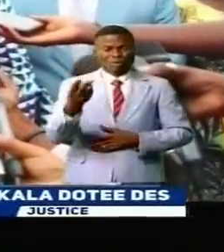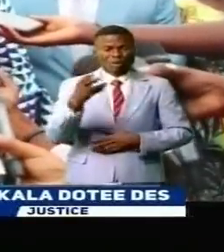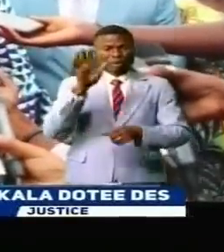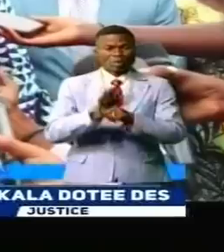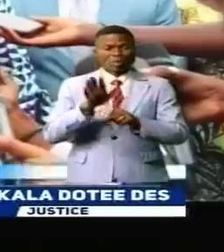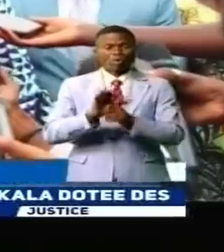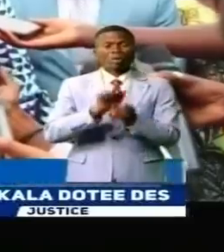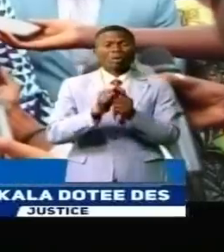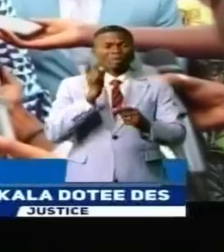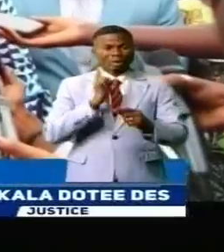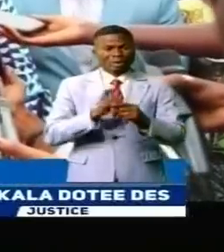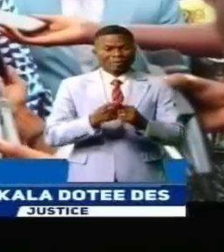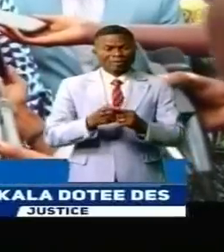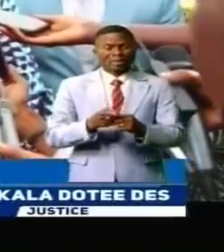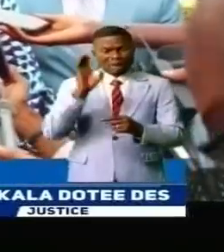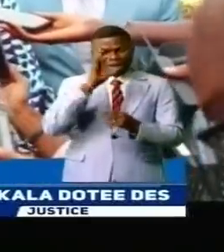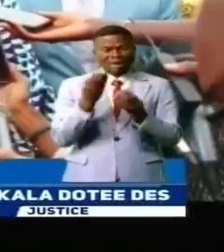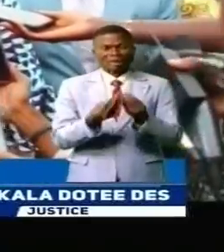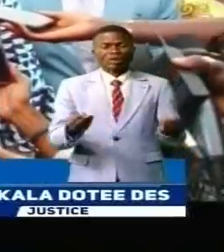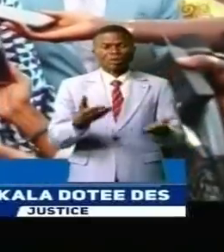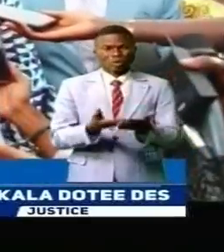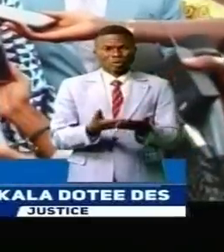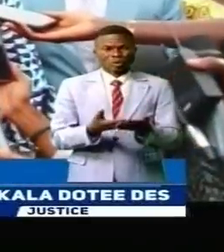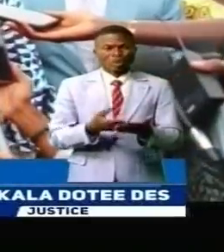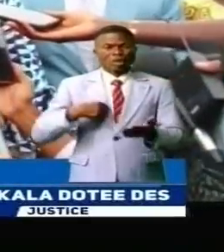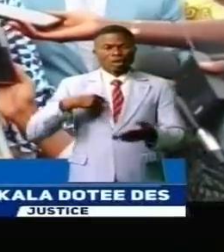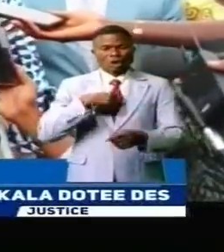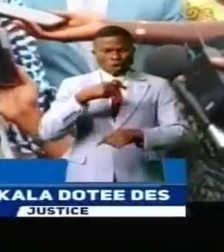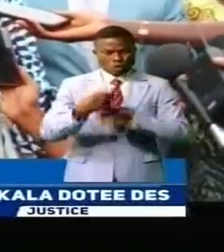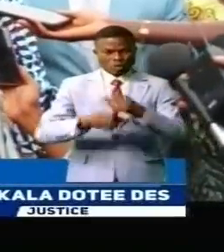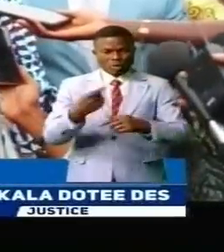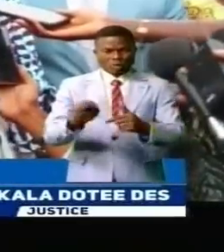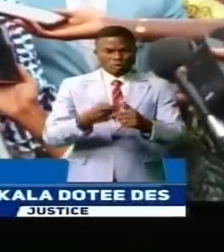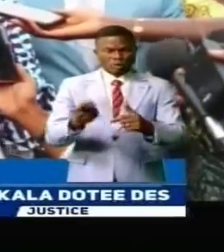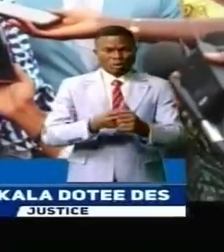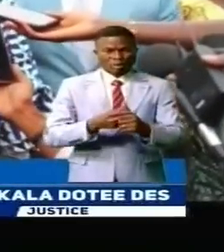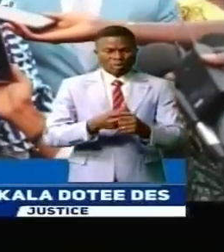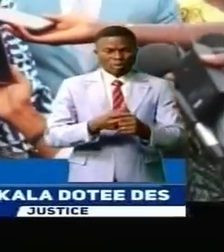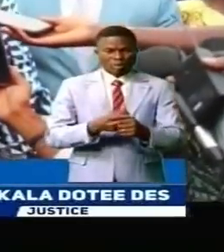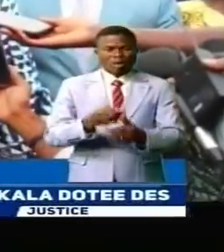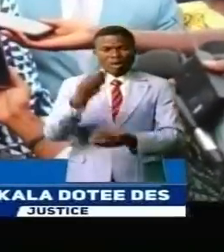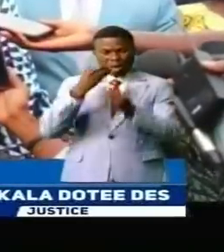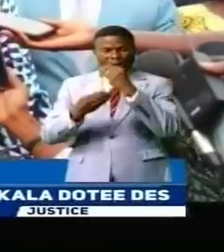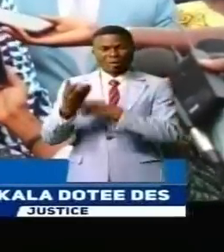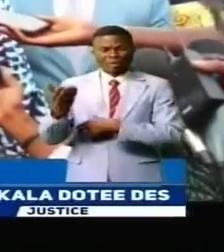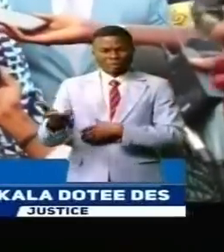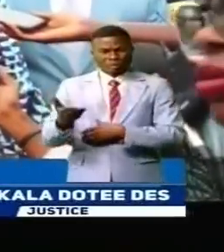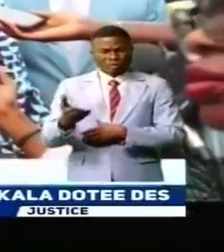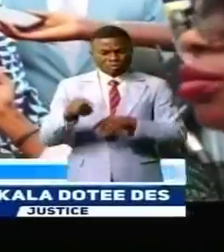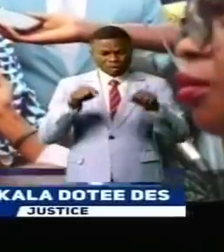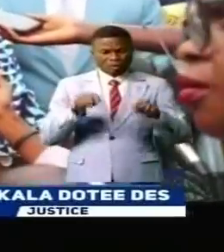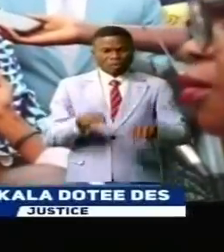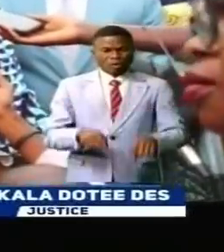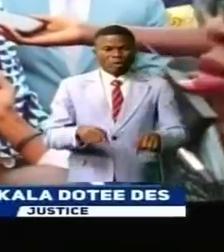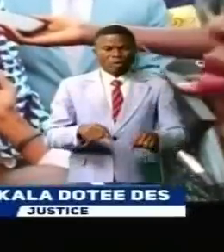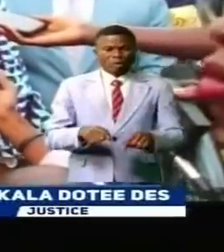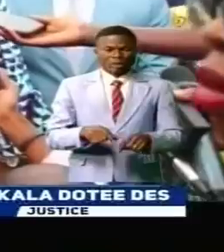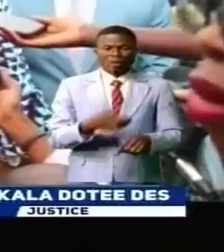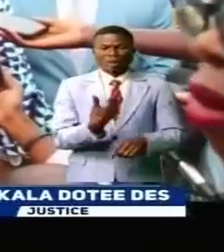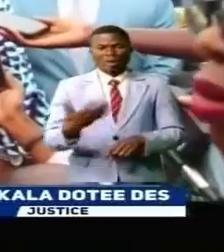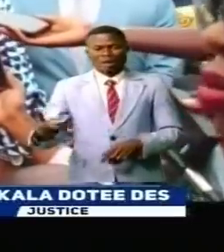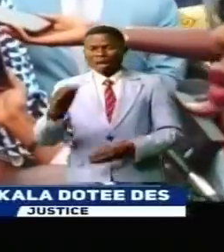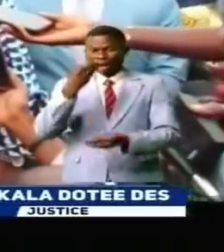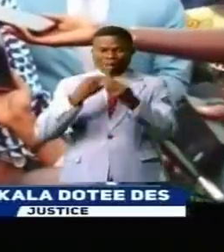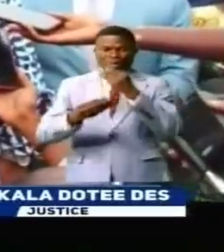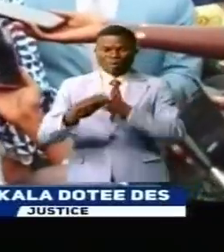de défis à relever. On a commencé par l'alimentation. Aujourd'hui, l'alimentation